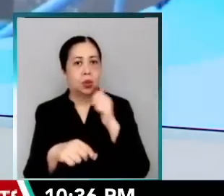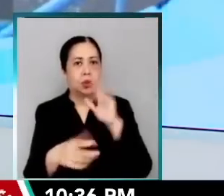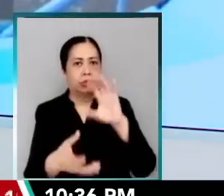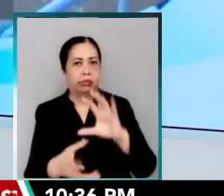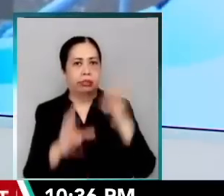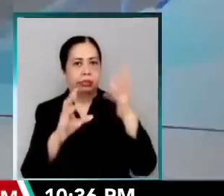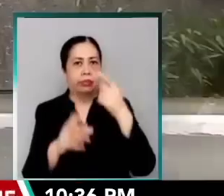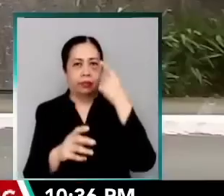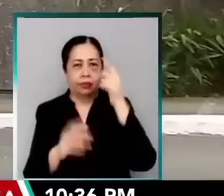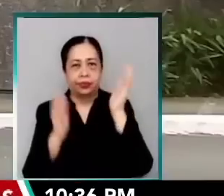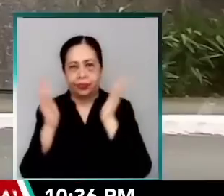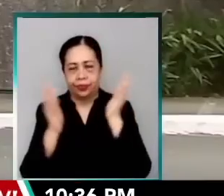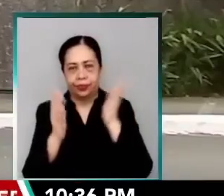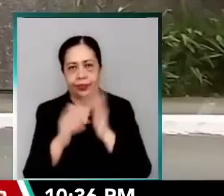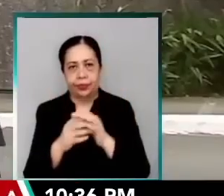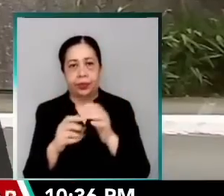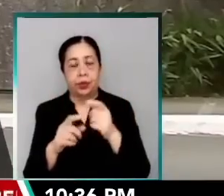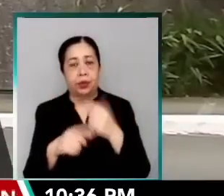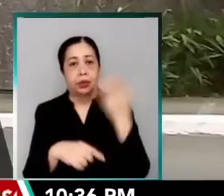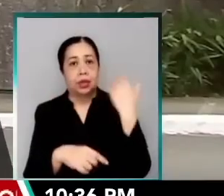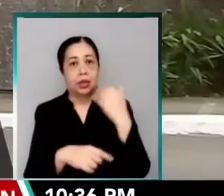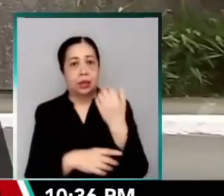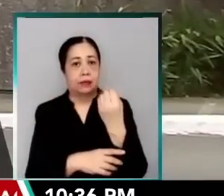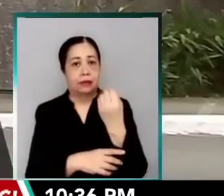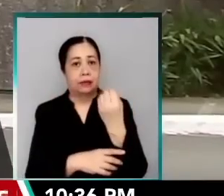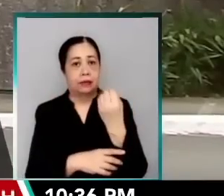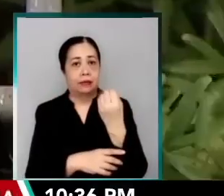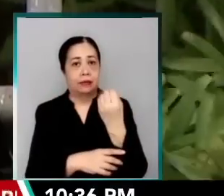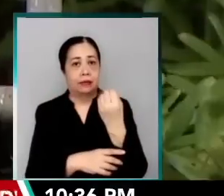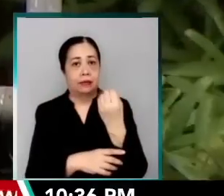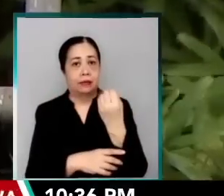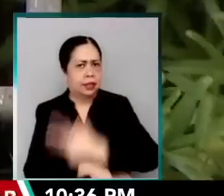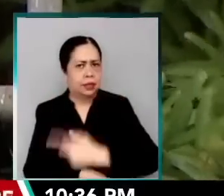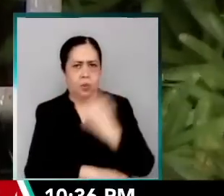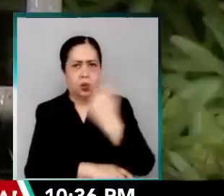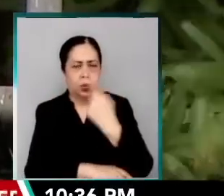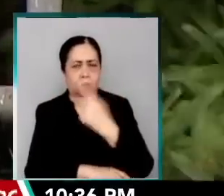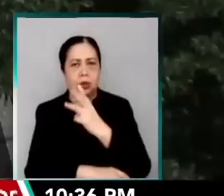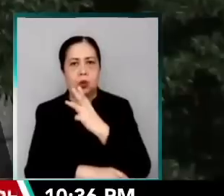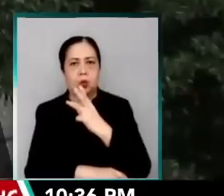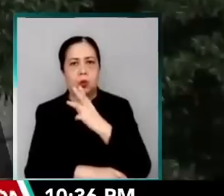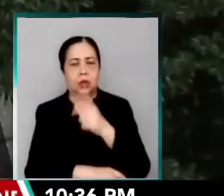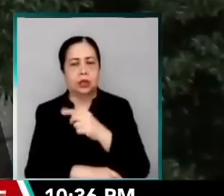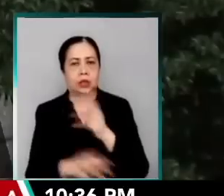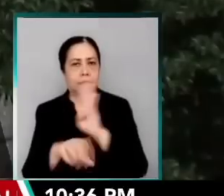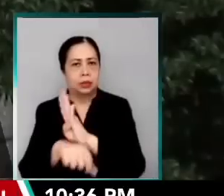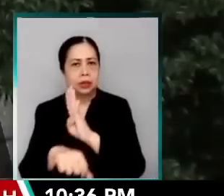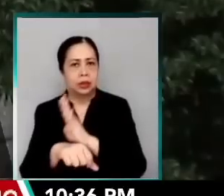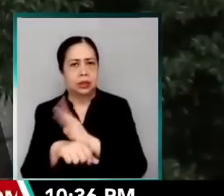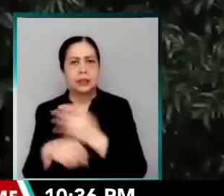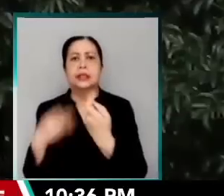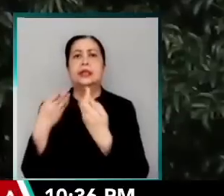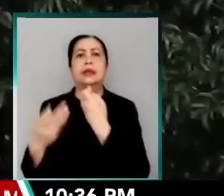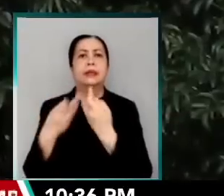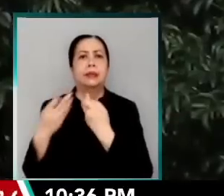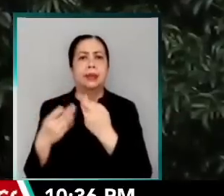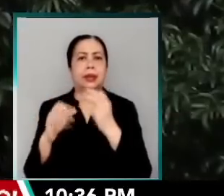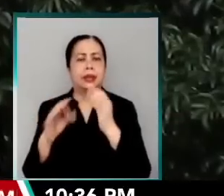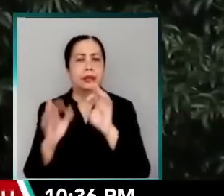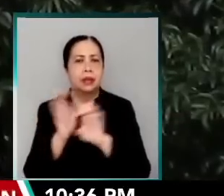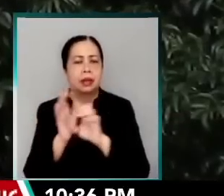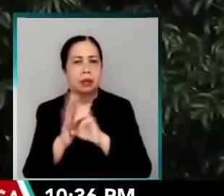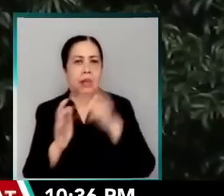serbisyo. Mula sa dating 15 araw, may 3 araw na lang ang mga water concessionaire para magpaliwanag tungkol sa mga aberya